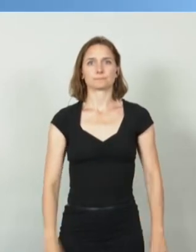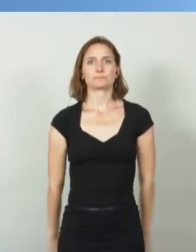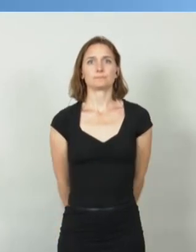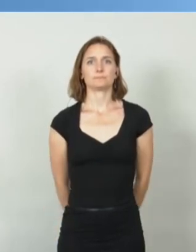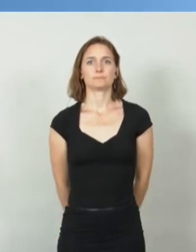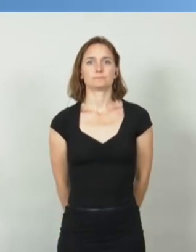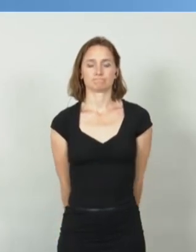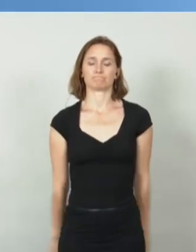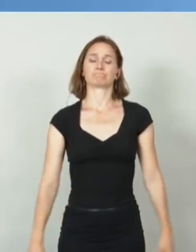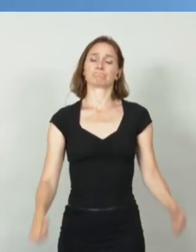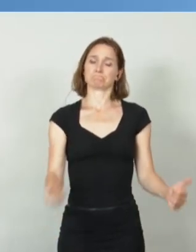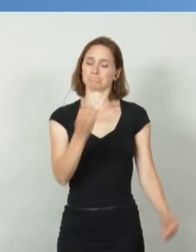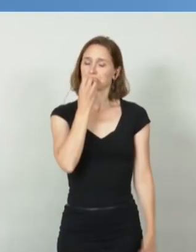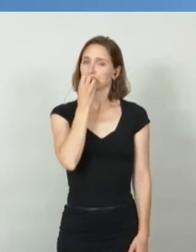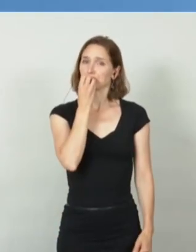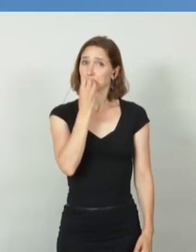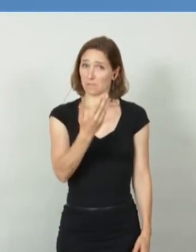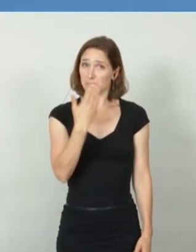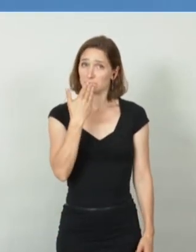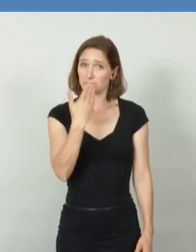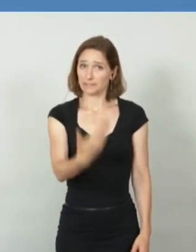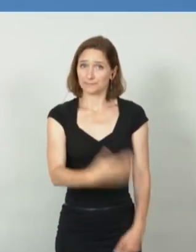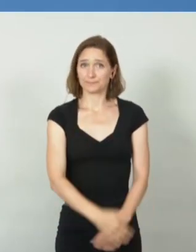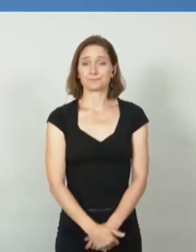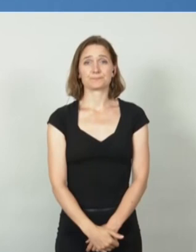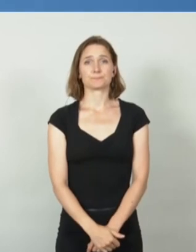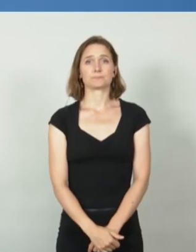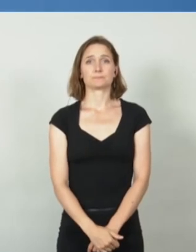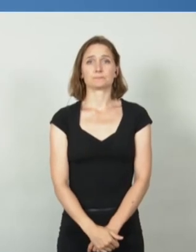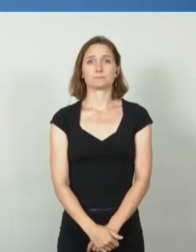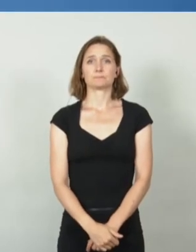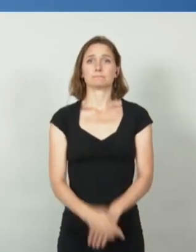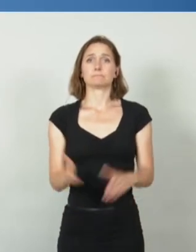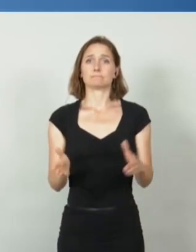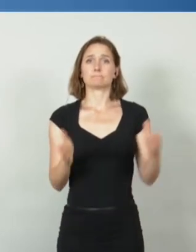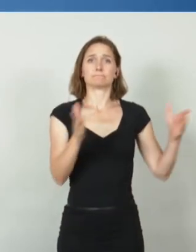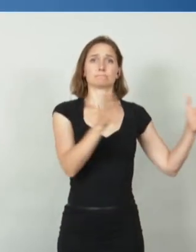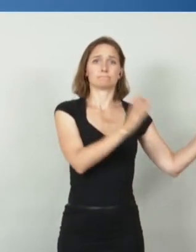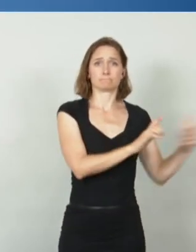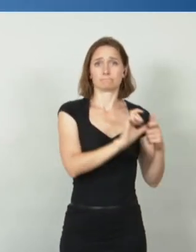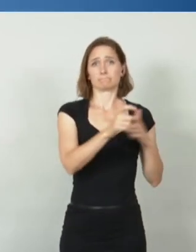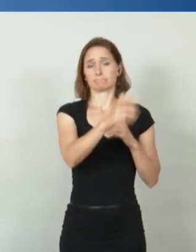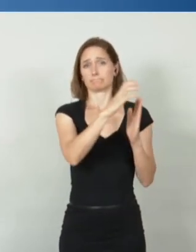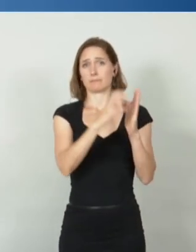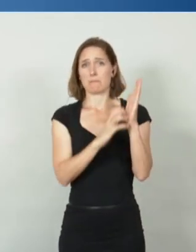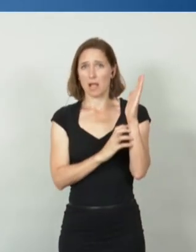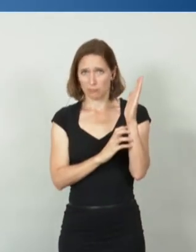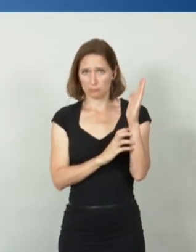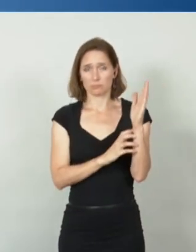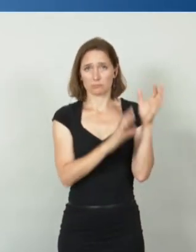très bien merci nous passons à la délibération suivante toujours sur la DM1 le budget